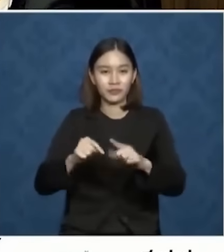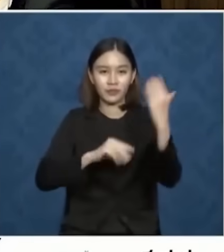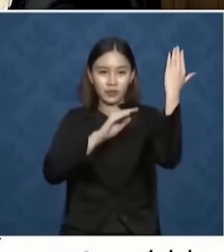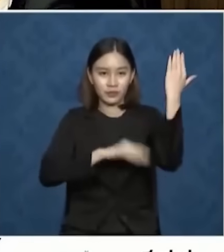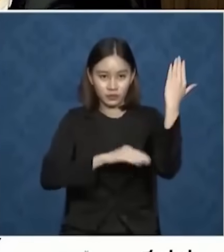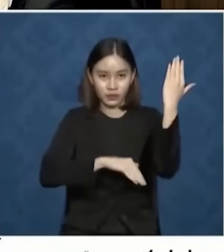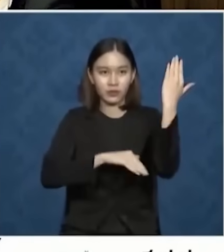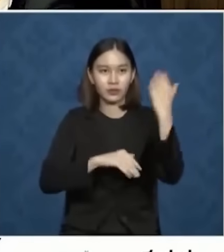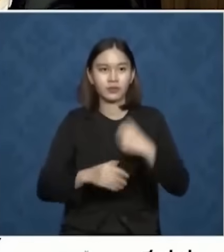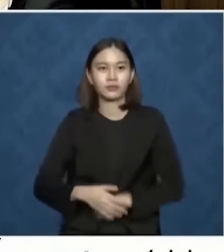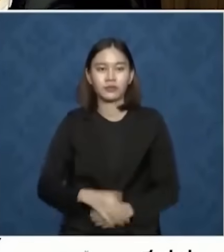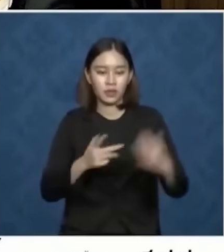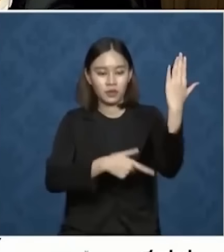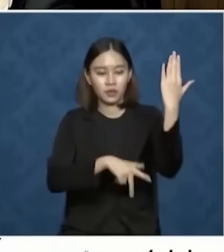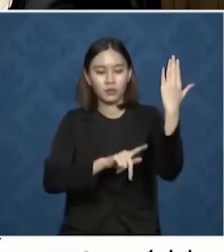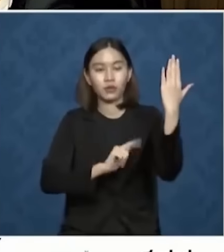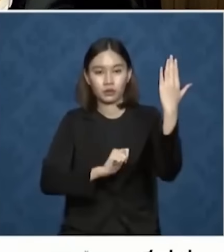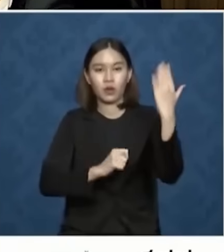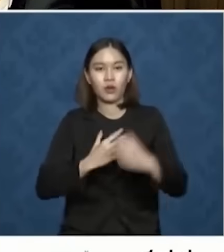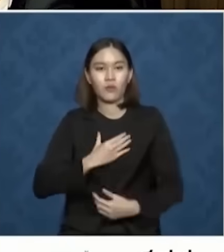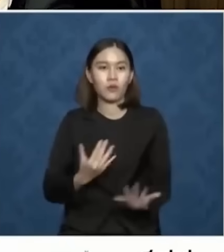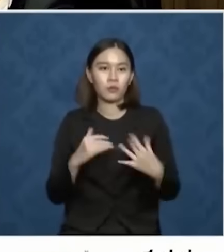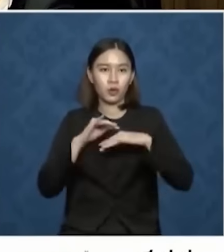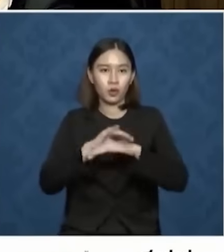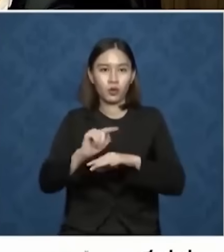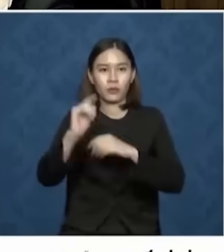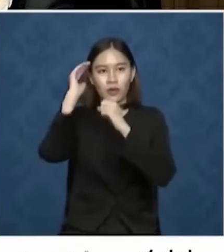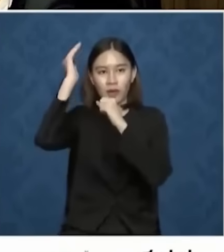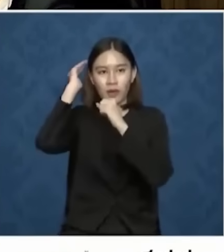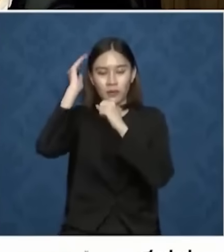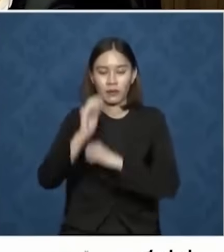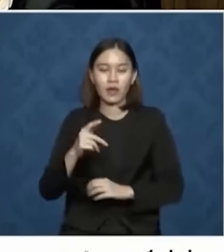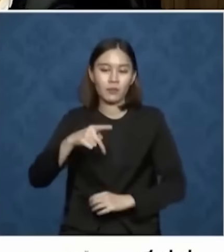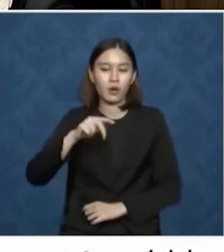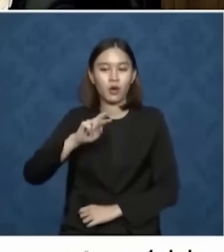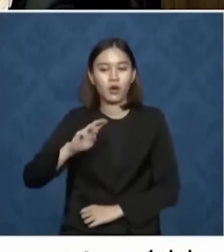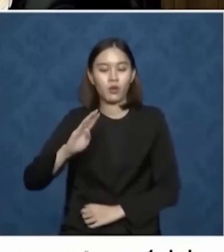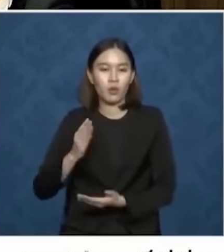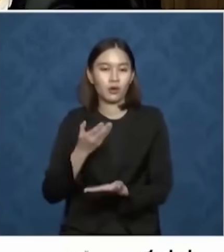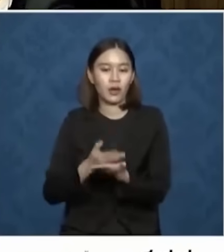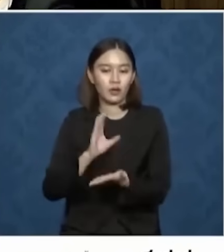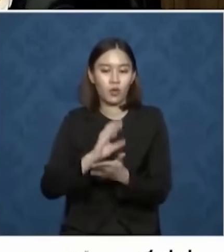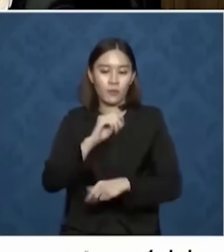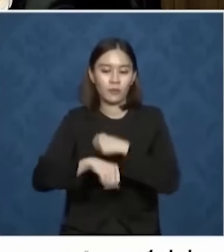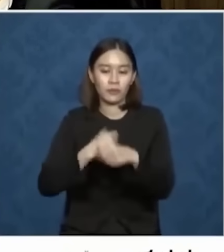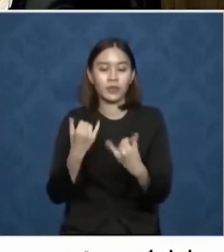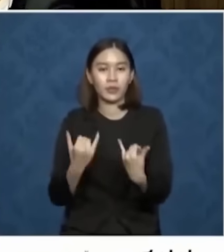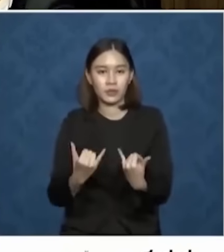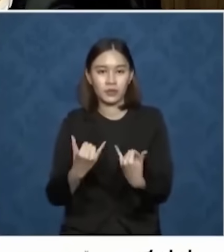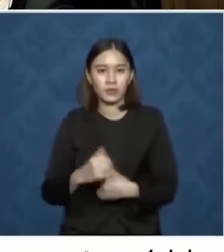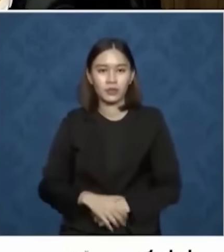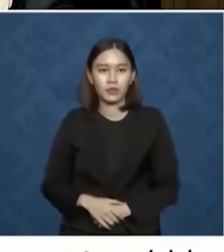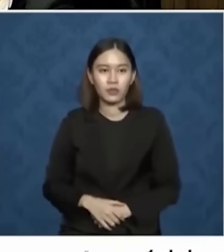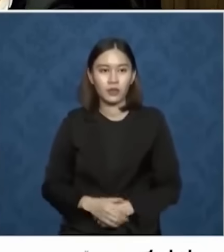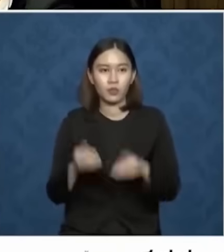ไกลได้อภิปรายระหว่างการพิจารณาร่างพรบ.งบประมาณรายจ่ายประจำปีงบประมาณพุทธศักราช2567วาระ